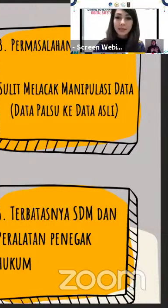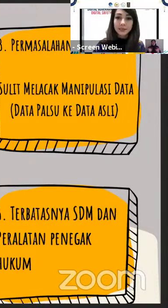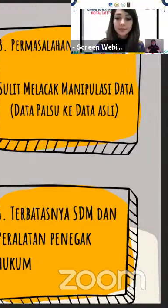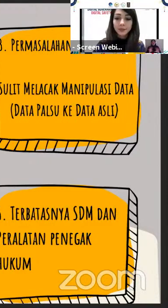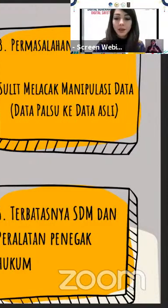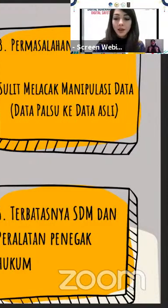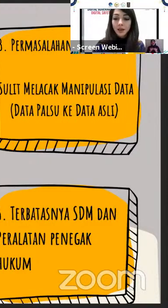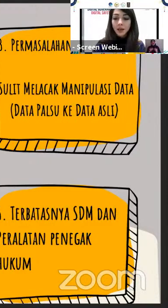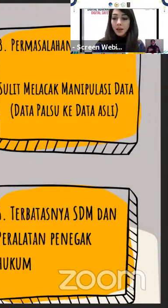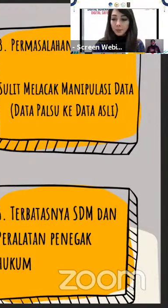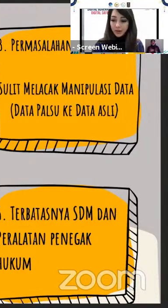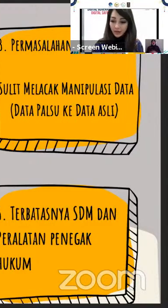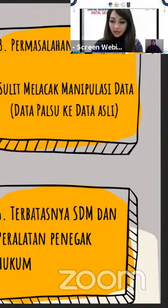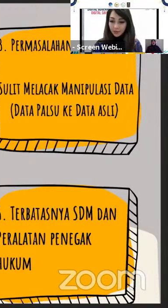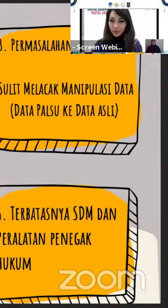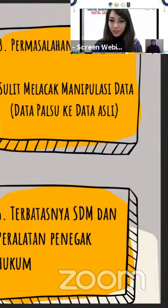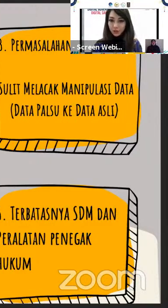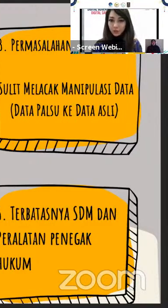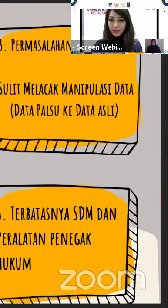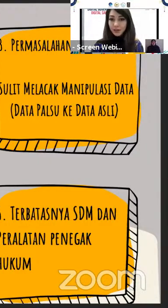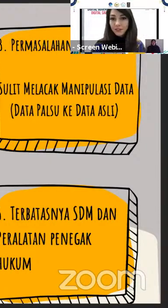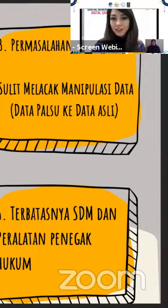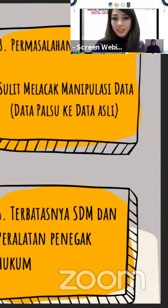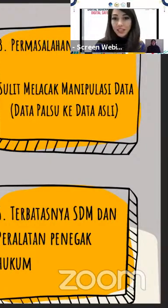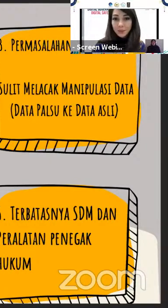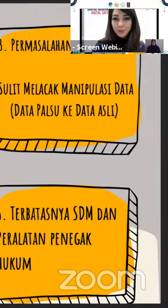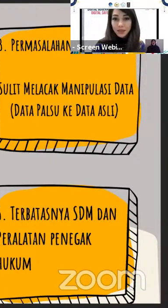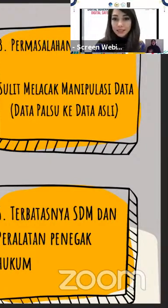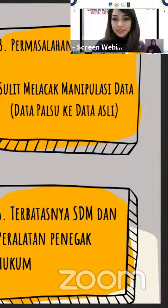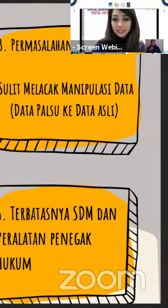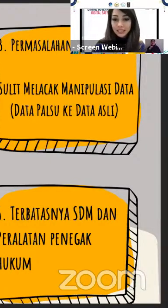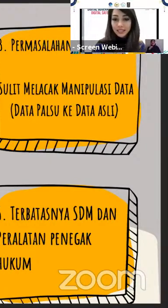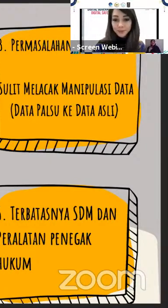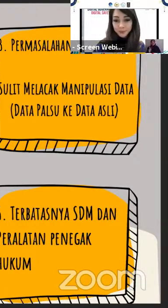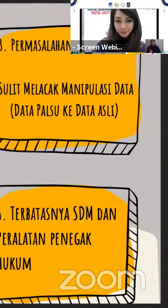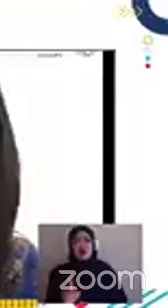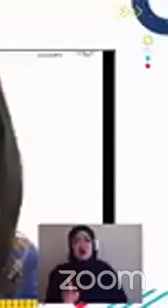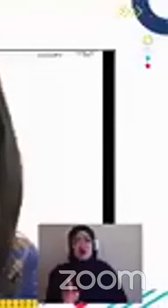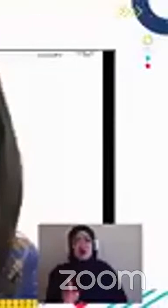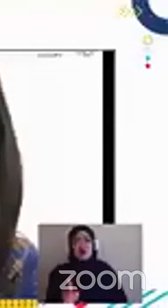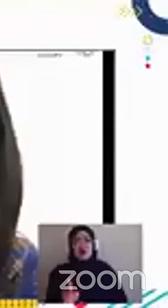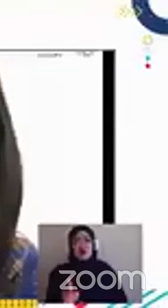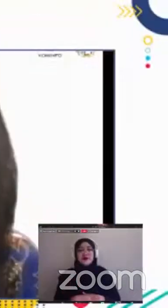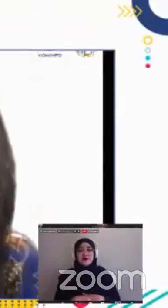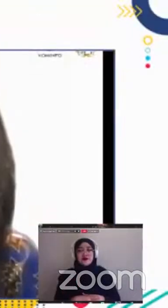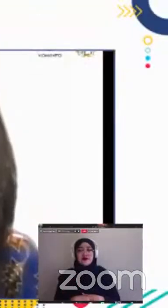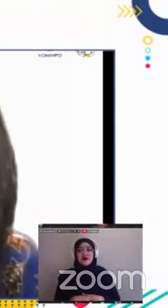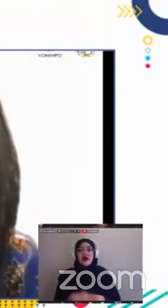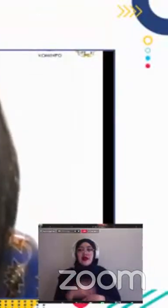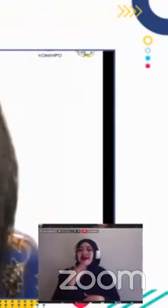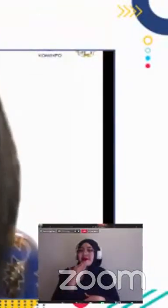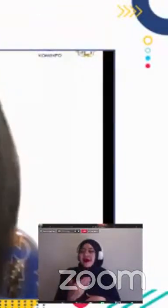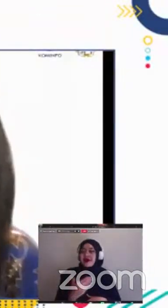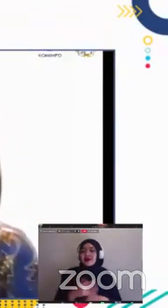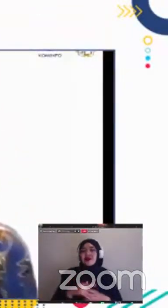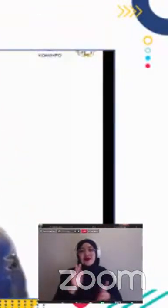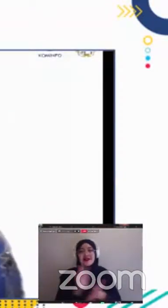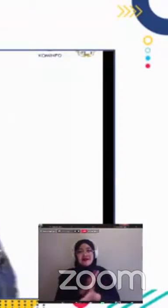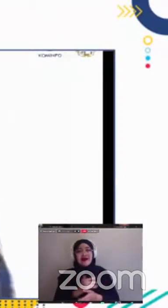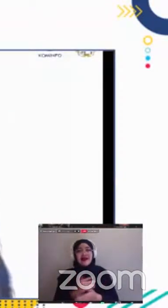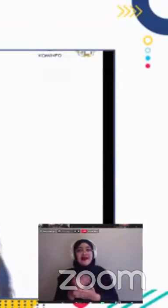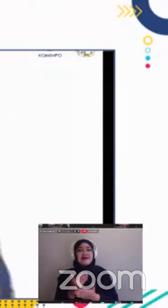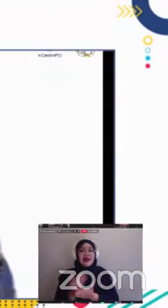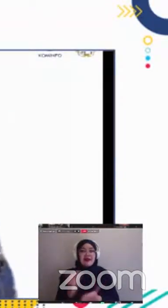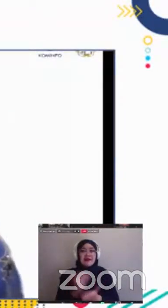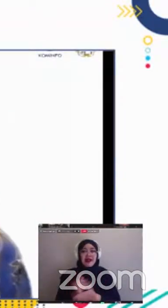terbatas. Barangkali begitu Mbak Devi, terima kasih atas kesempatan sharingnya. Nanti kalau ada yang